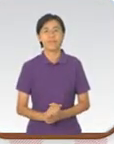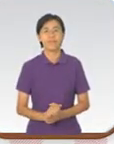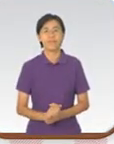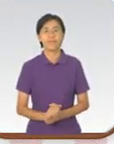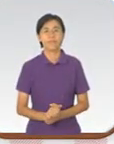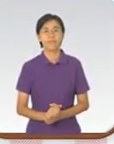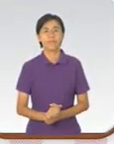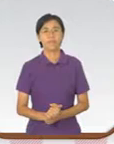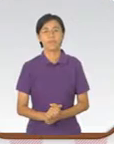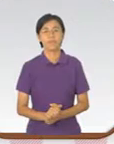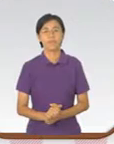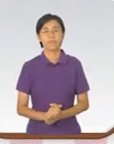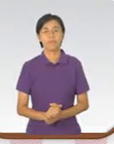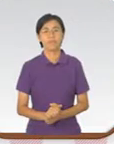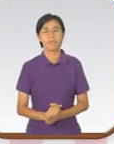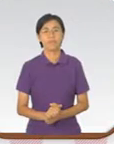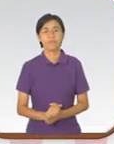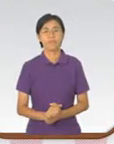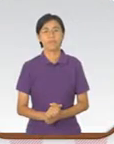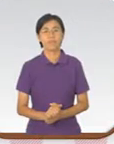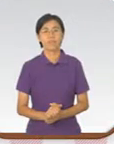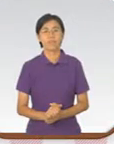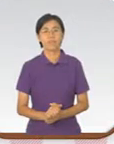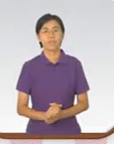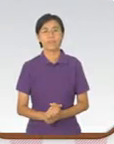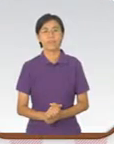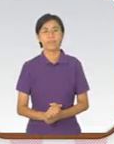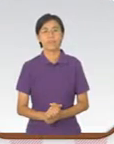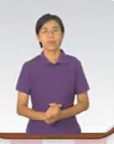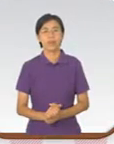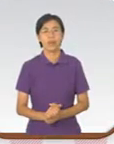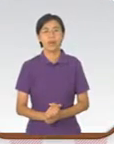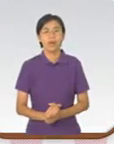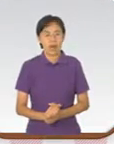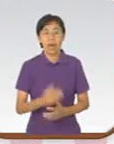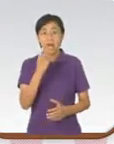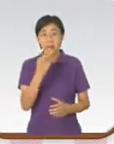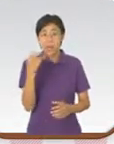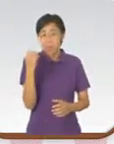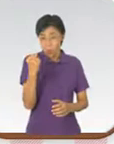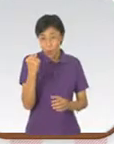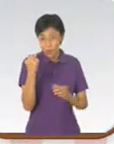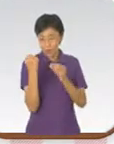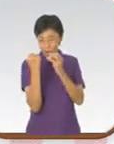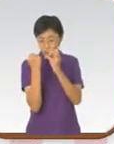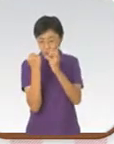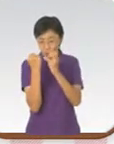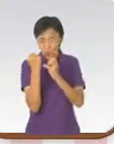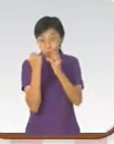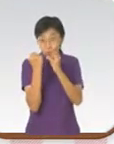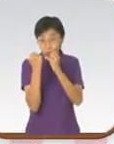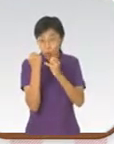ช่นะคะคราวนี้ก็ใส่ถุงบีบหัวบีบเขาจะเรียกว่าหัวบีบมองบลางหัวบีบเป็นรูๆแบบนี้ถ้าไม่มีเนี่ยมันจ